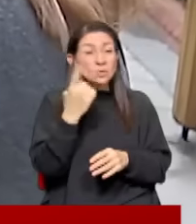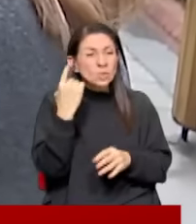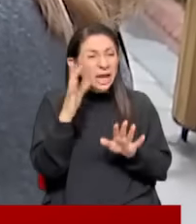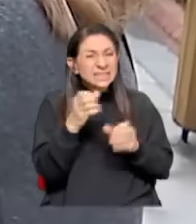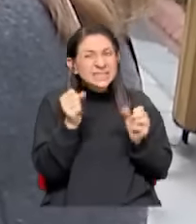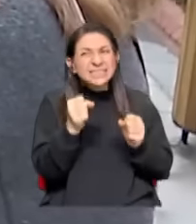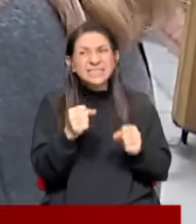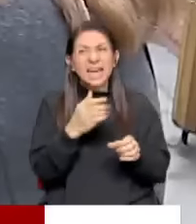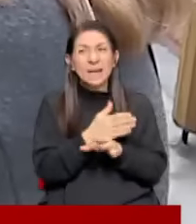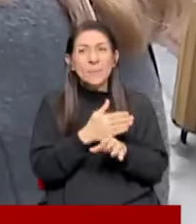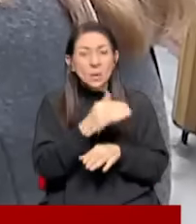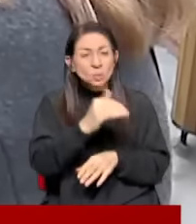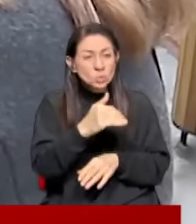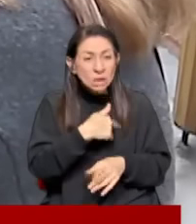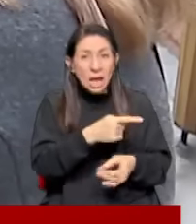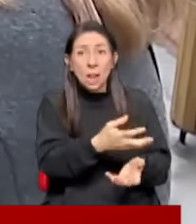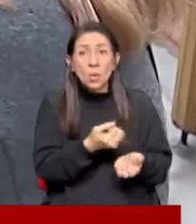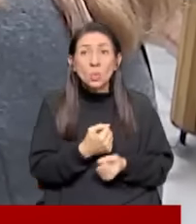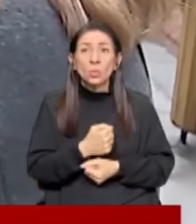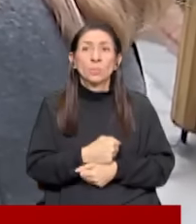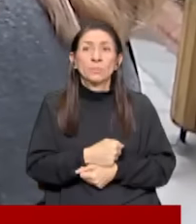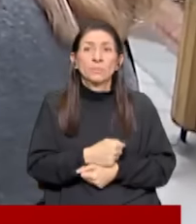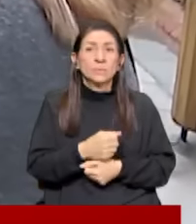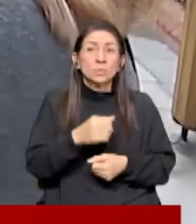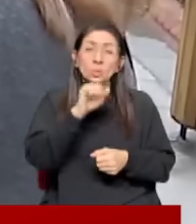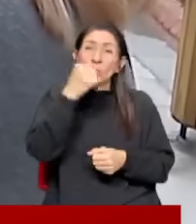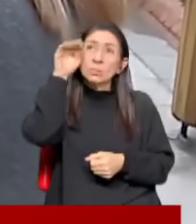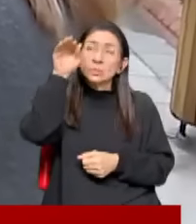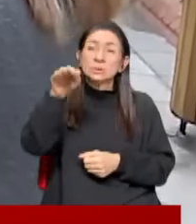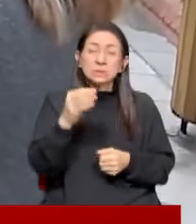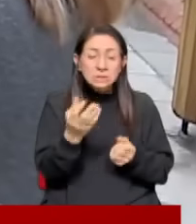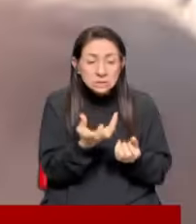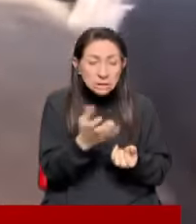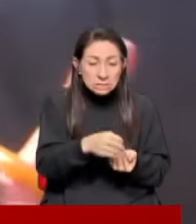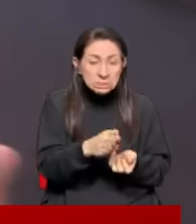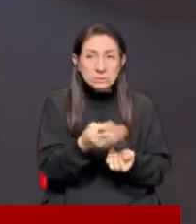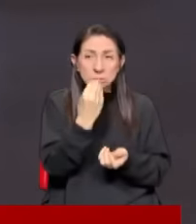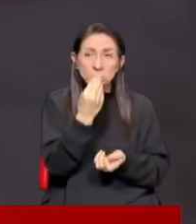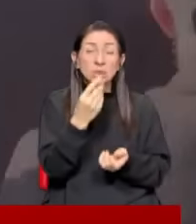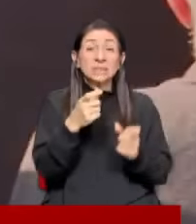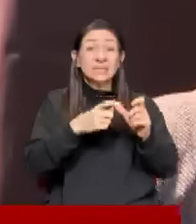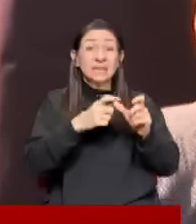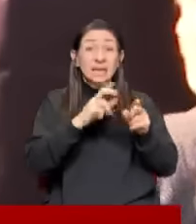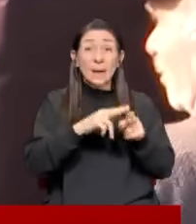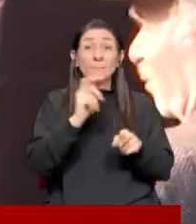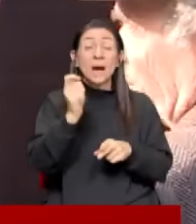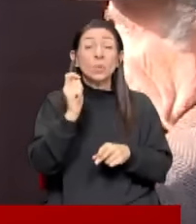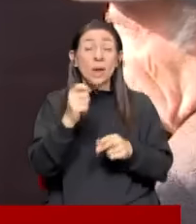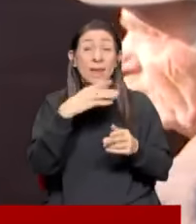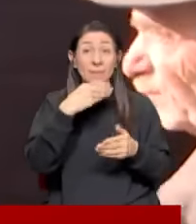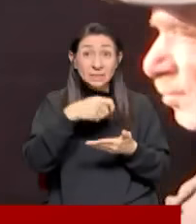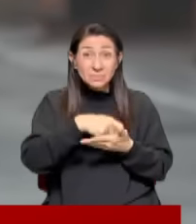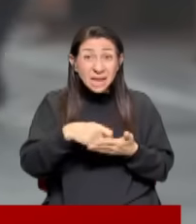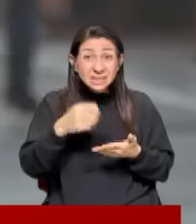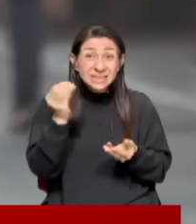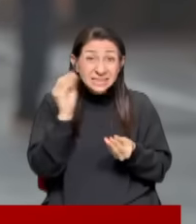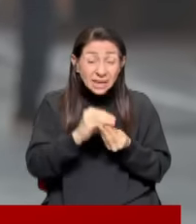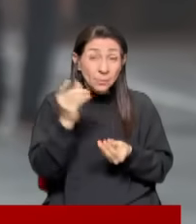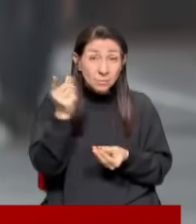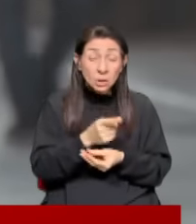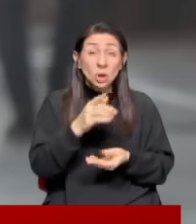ekmek... Aşağıda ucuz da gidip oradan alıyoruz, dolaba koyup ısıtıp ısıtıp yiyoruz. SSK ve Bağkur emeklisinin zam oranının